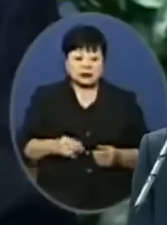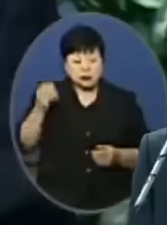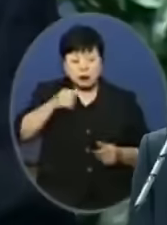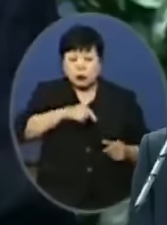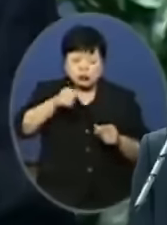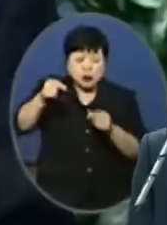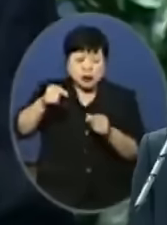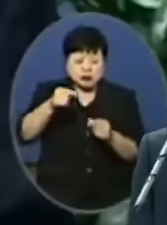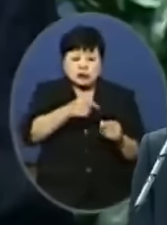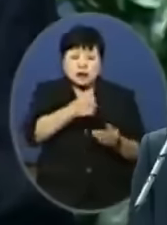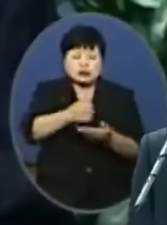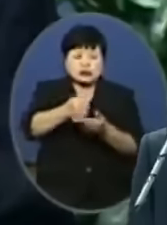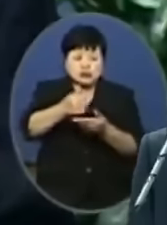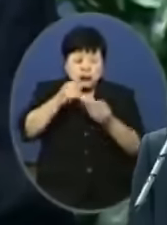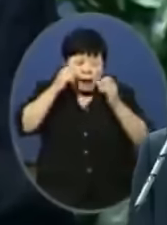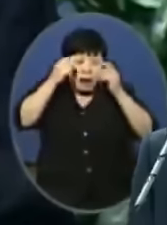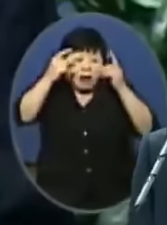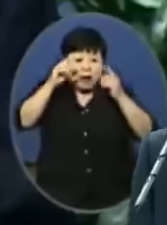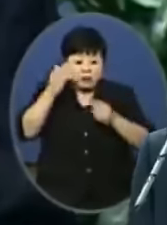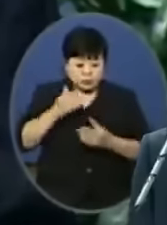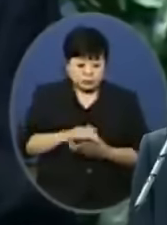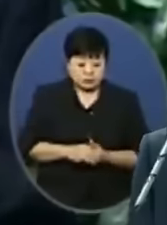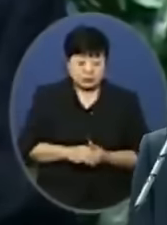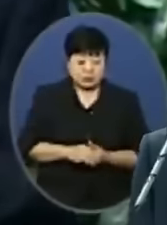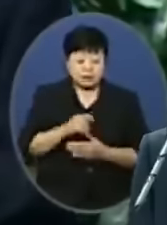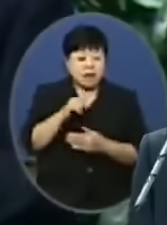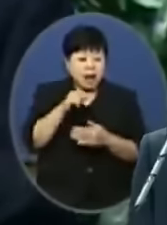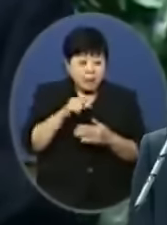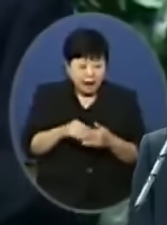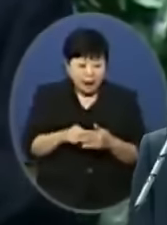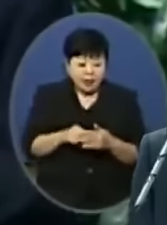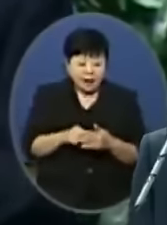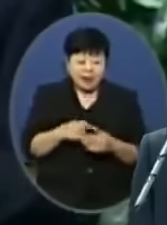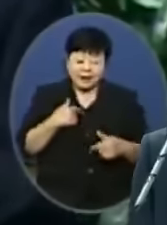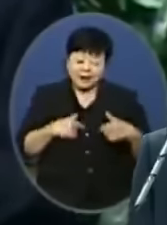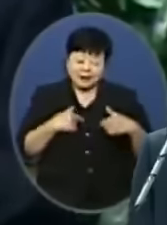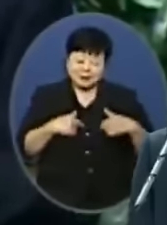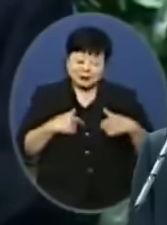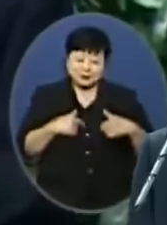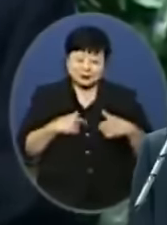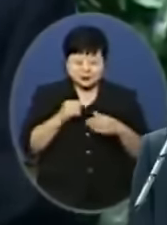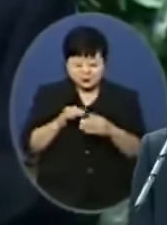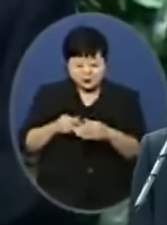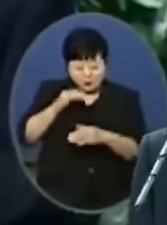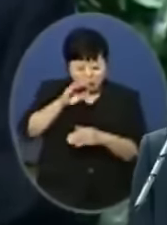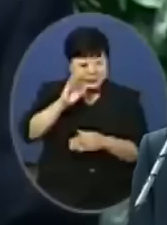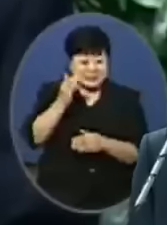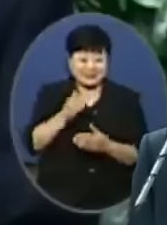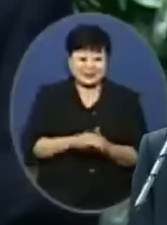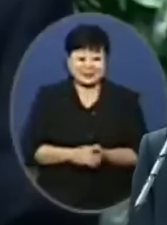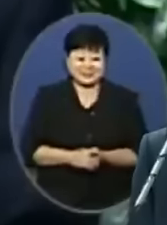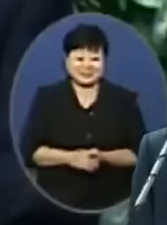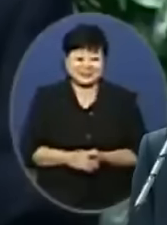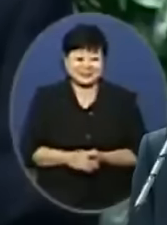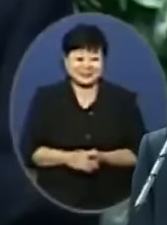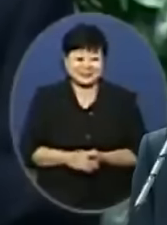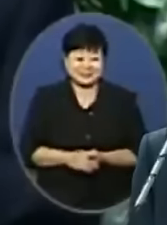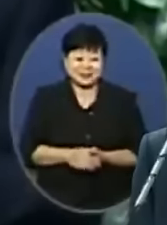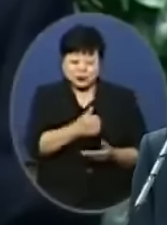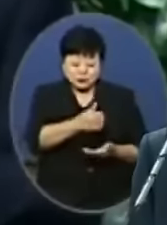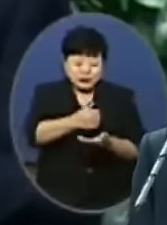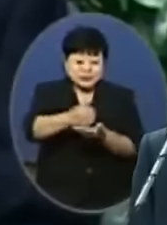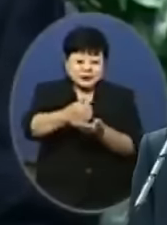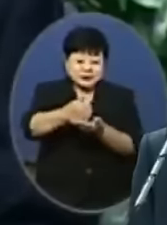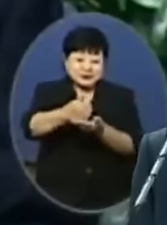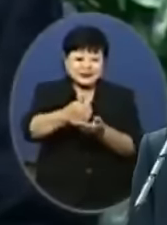구원하는 메시아구나 그걸 깨닫고 마음에 기쁨이 넘쳐나기 시작했습니다. 우리